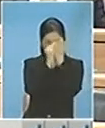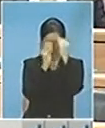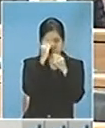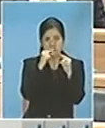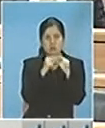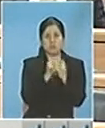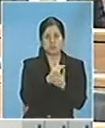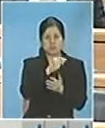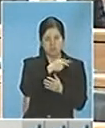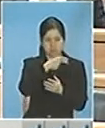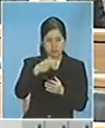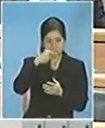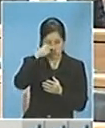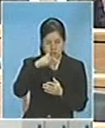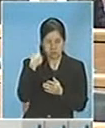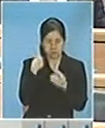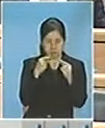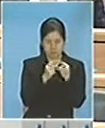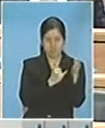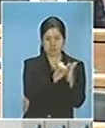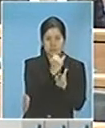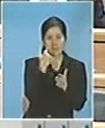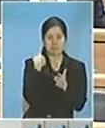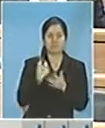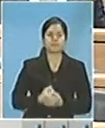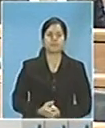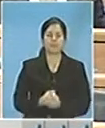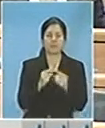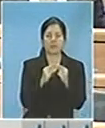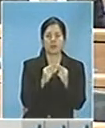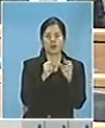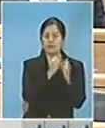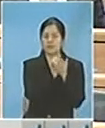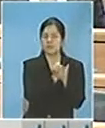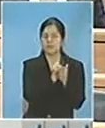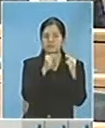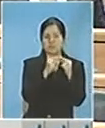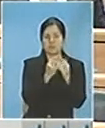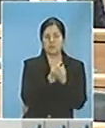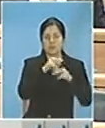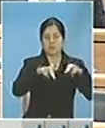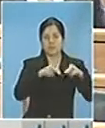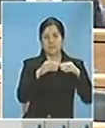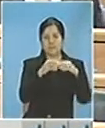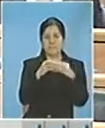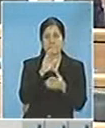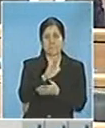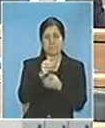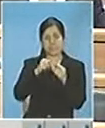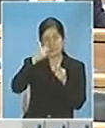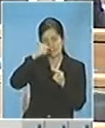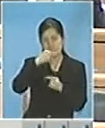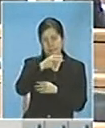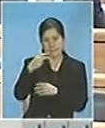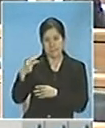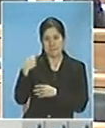ถูกต้องซึ่งจะเป็นการอนุรักษ์ภาษาไทยและขยายฐานกลุ่มผู้ได้รับบริการให้กว้